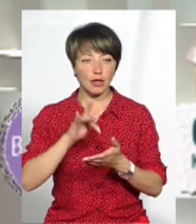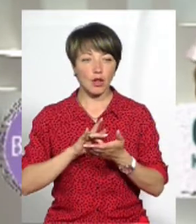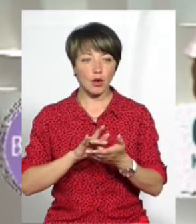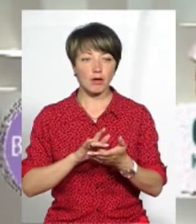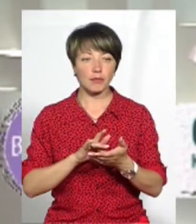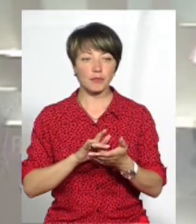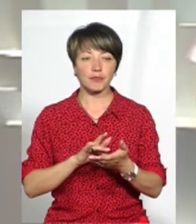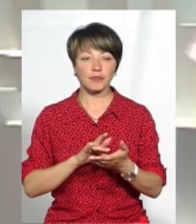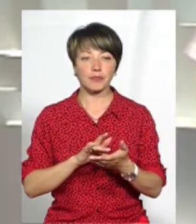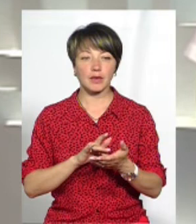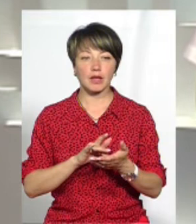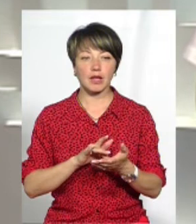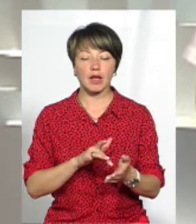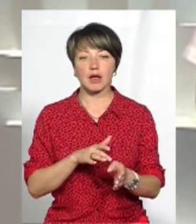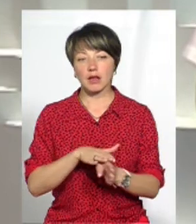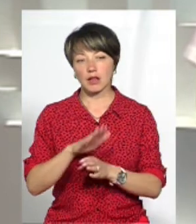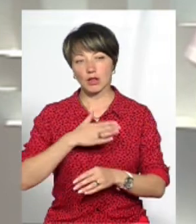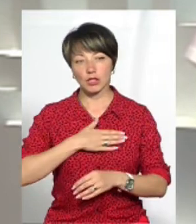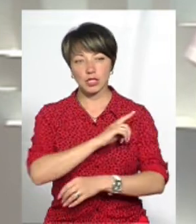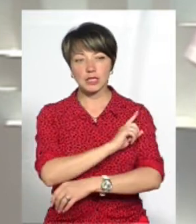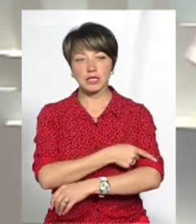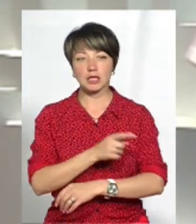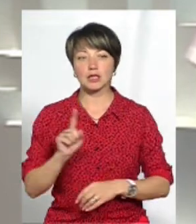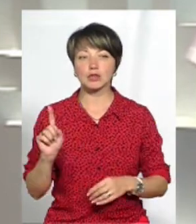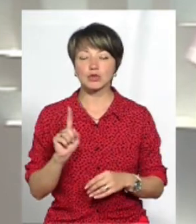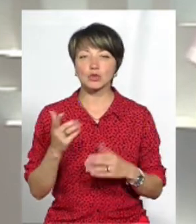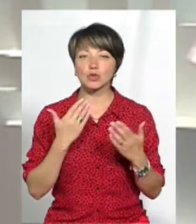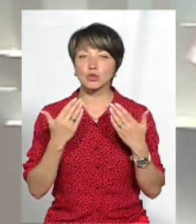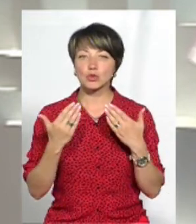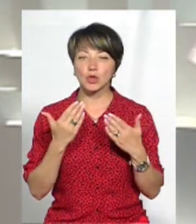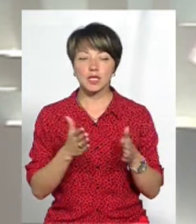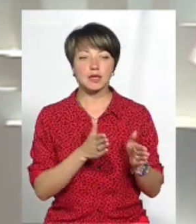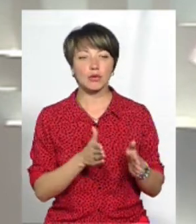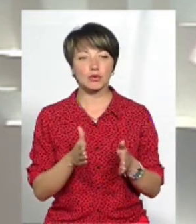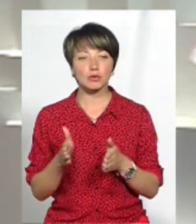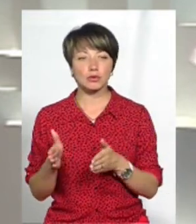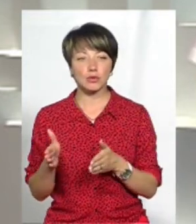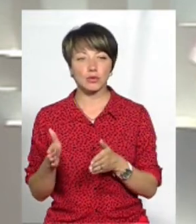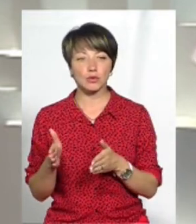ідеологем, які сповідує наша сила. Що стосується